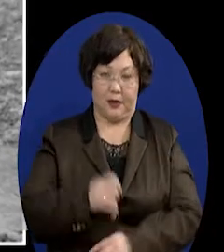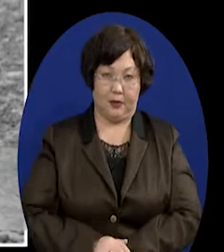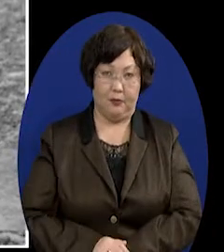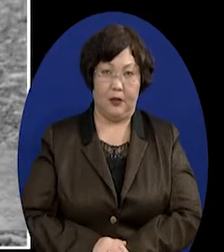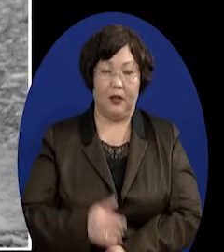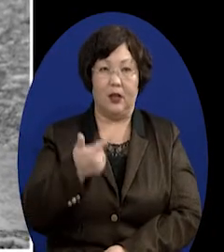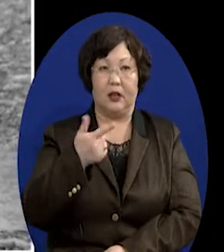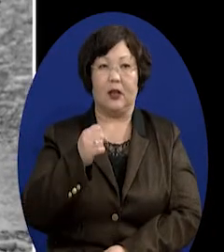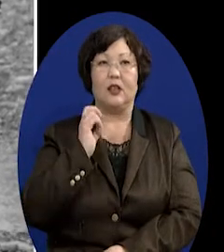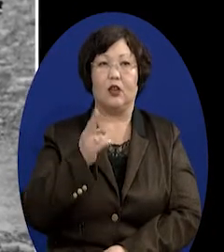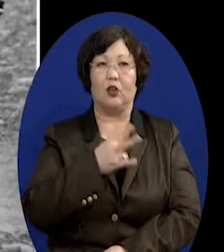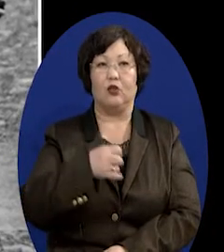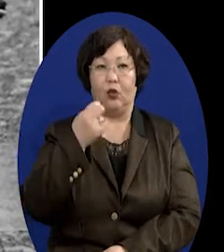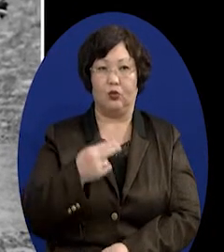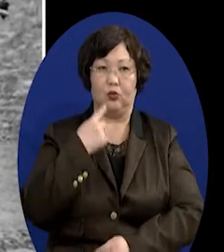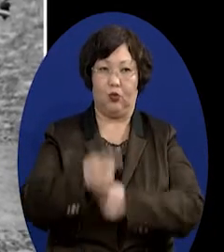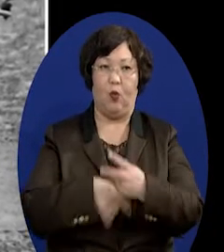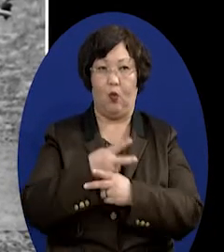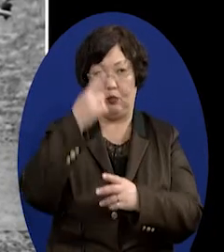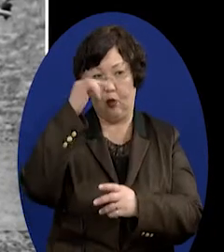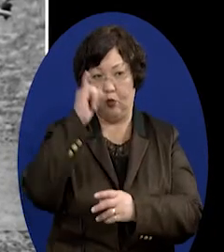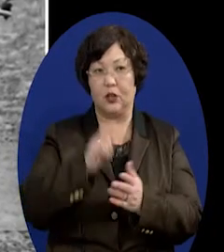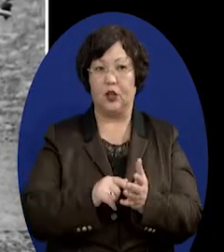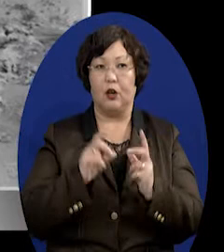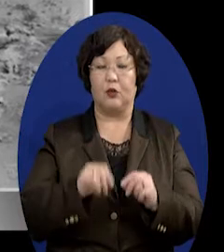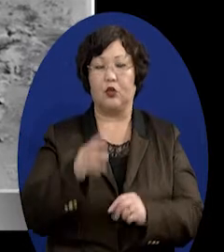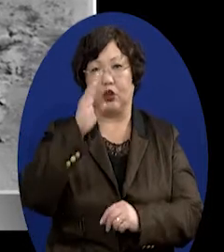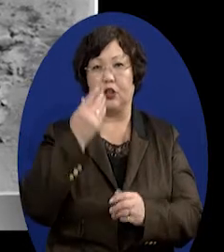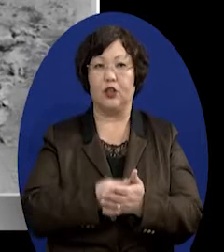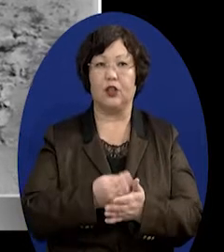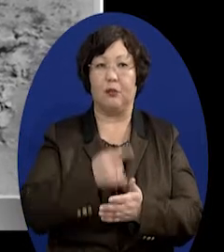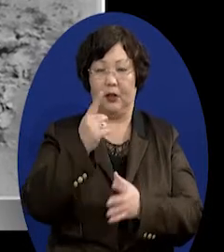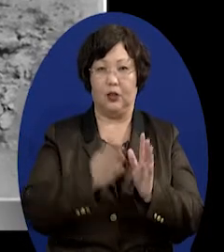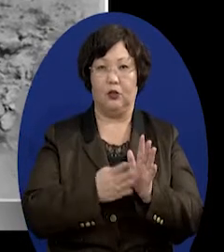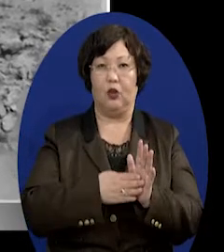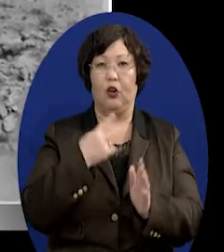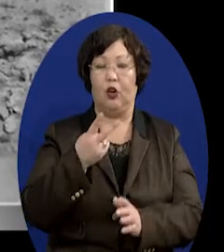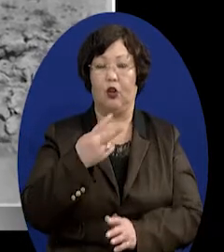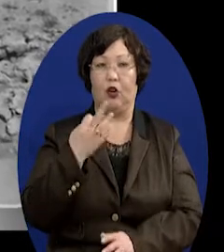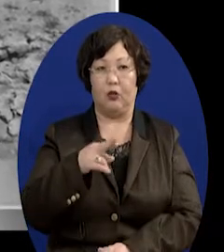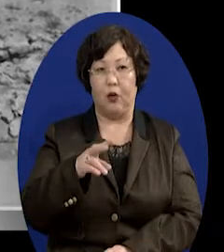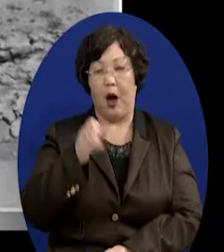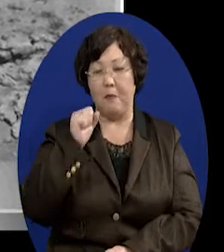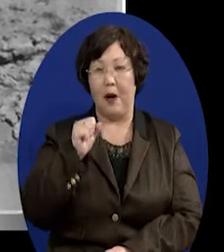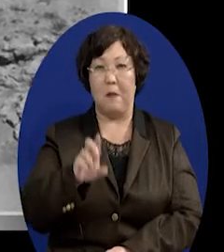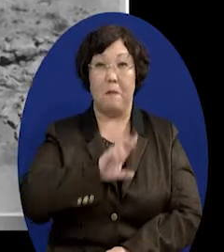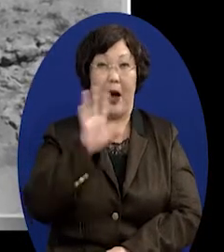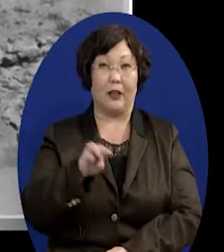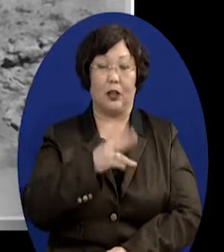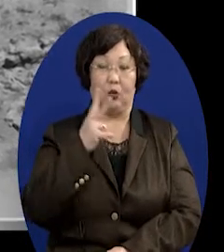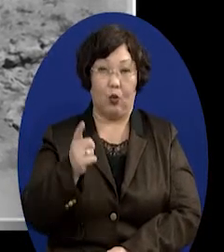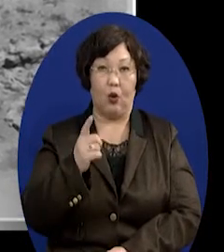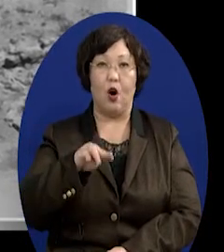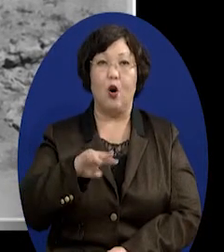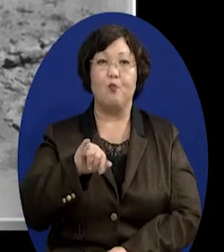Генетик нөөцийн тухай хууль манай улсад яагаад хэрэгтэй болсон бэ? Үүнийг тодорхой жишээн дээр тайлбарлахад 1922 онд Америкийн байгалийн түүхийн музейн судалгааны багийнхан